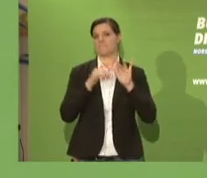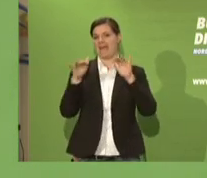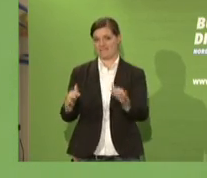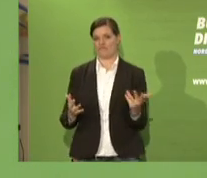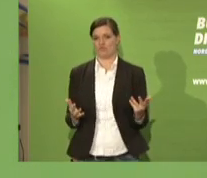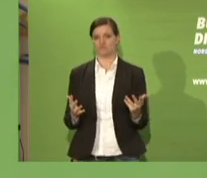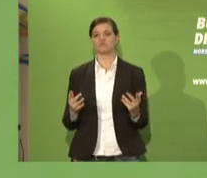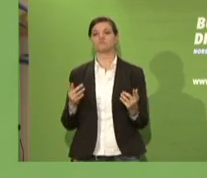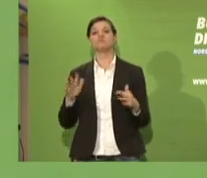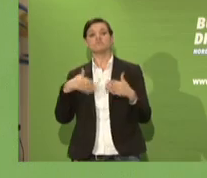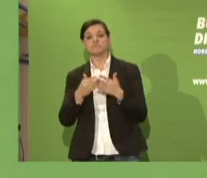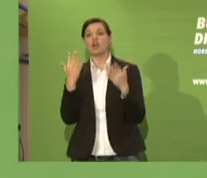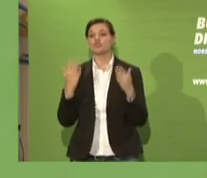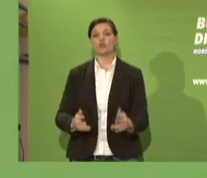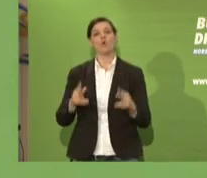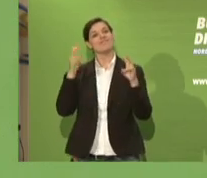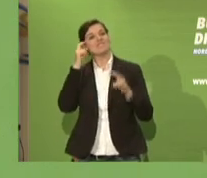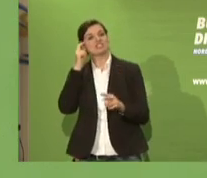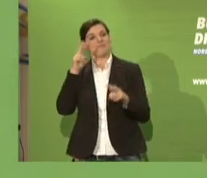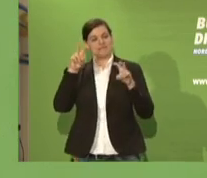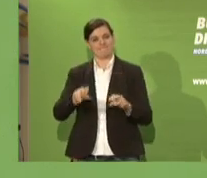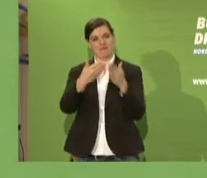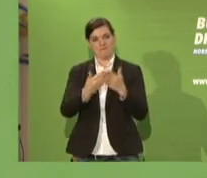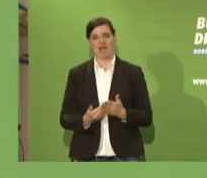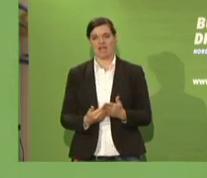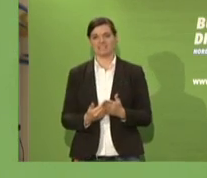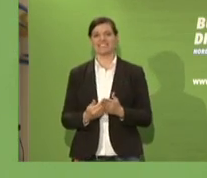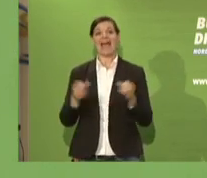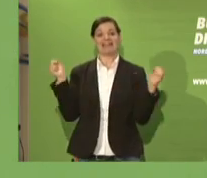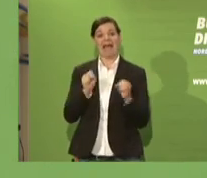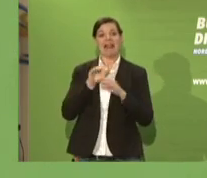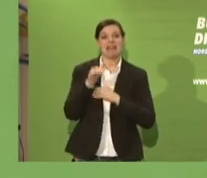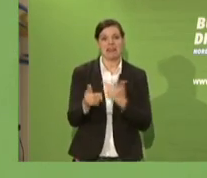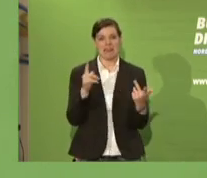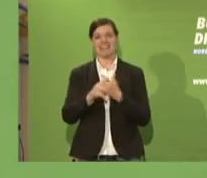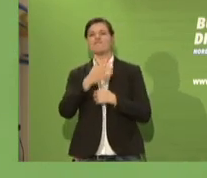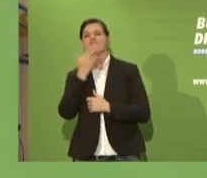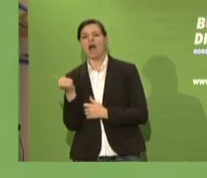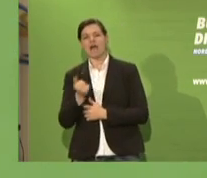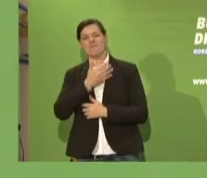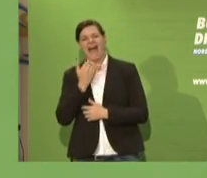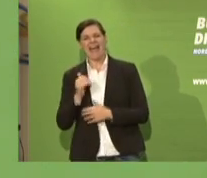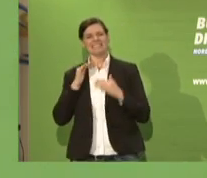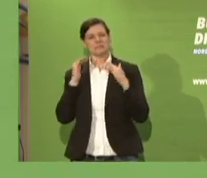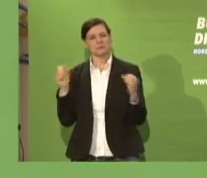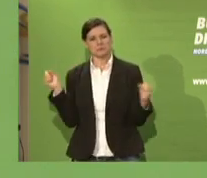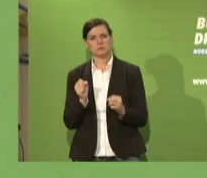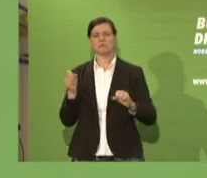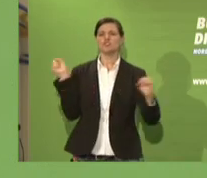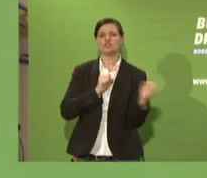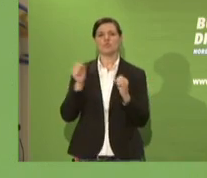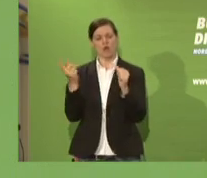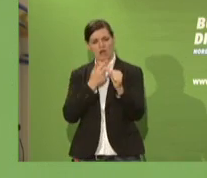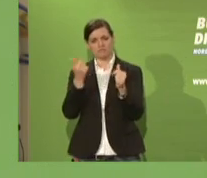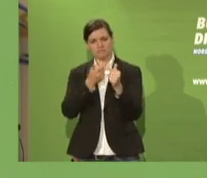gestellt. Oder Flut, Hitzerekorde, Kälterekorde, Stürme. All das macht deutlich, welche immensen